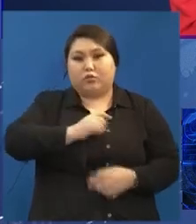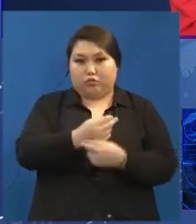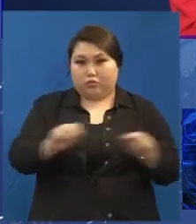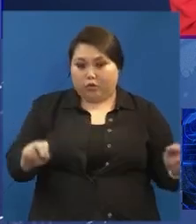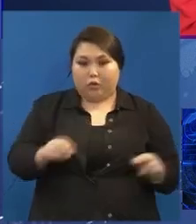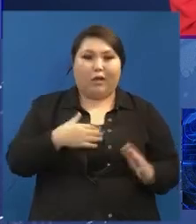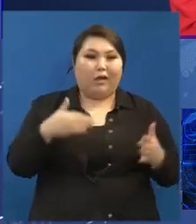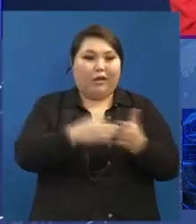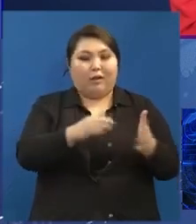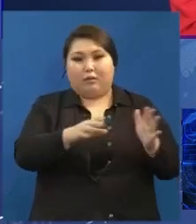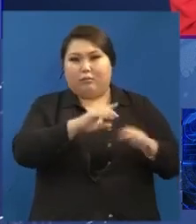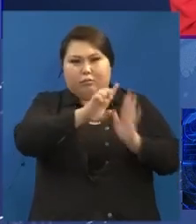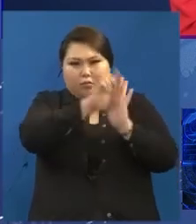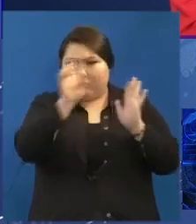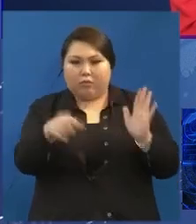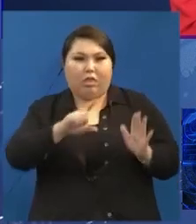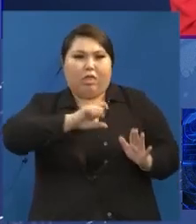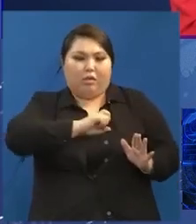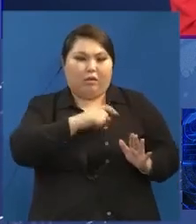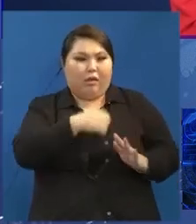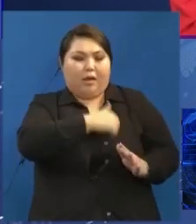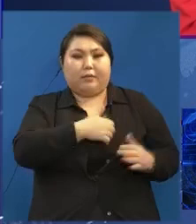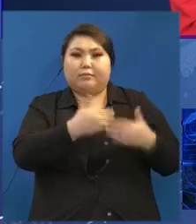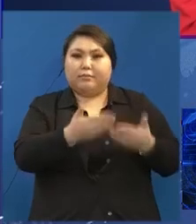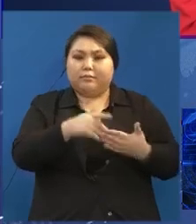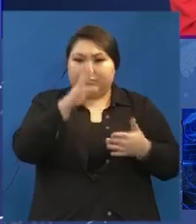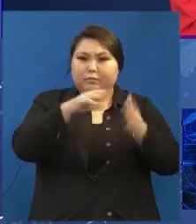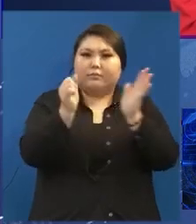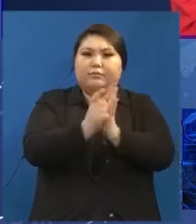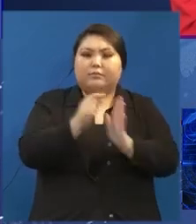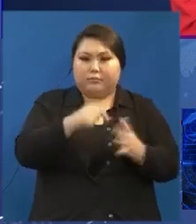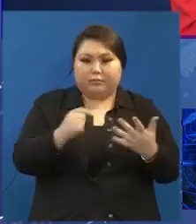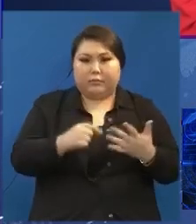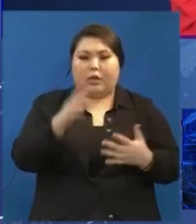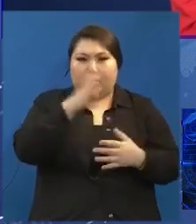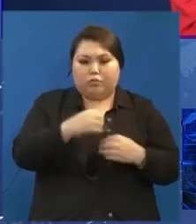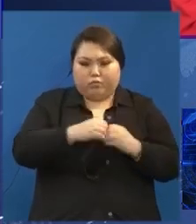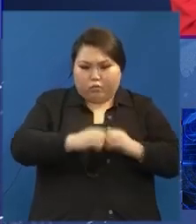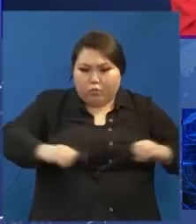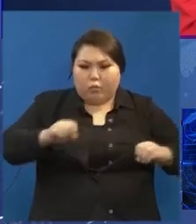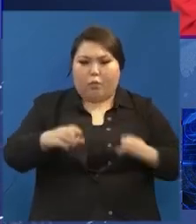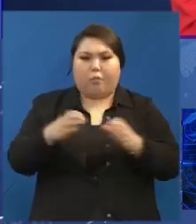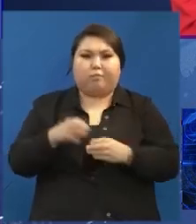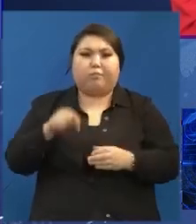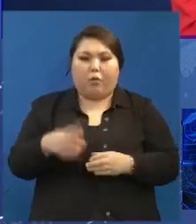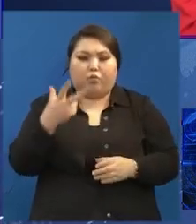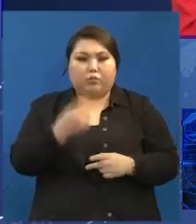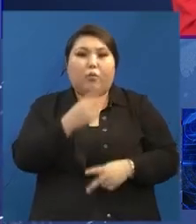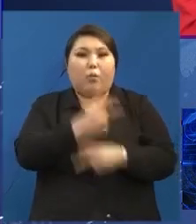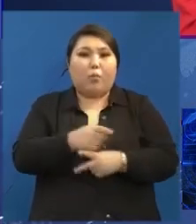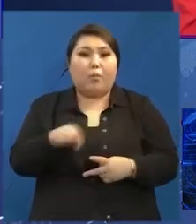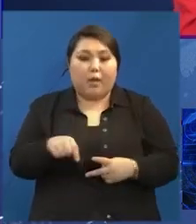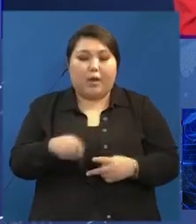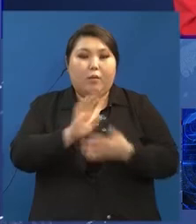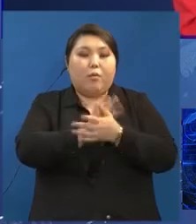эрхчлөө халтшгүй эрхийг бол хангах ийм одоо чухал заалттай тусгайлан бүлэгтэй ийм одоо үндсэн хууль байгаа.